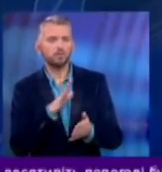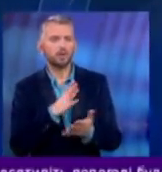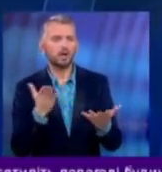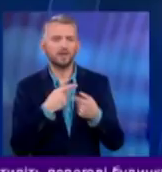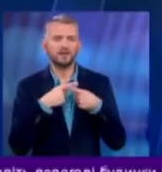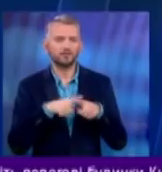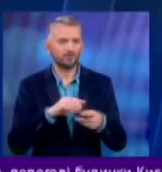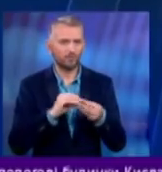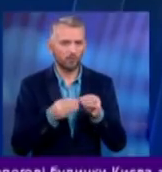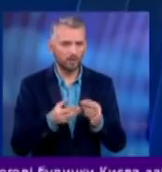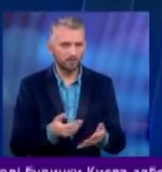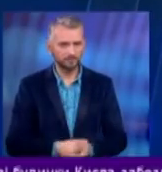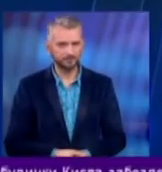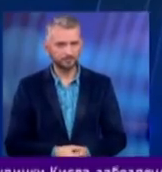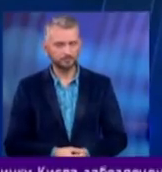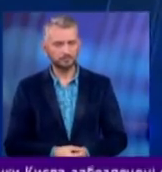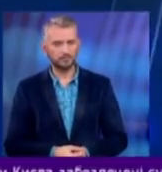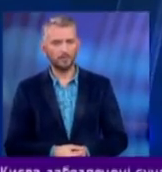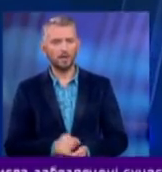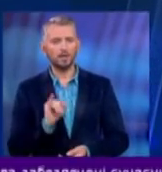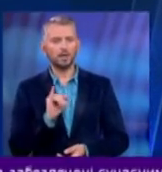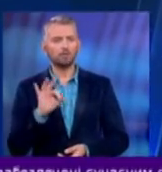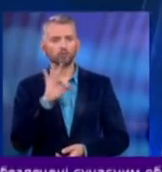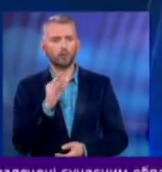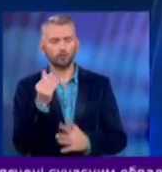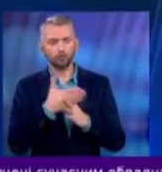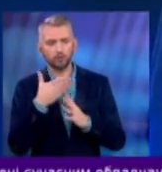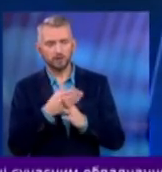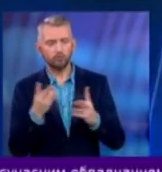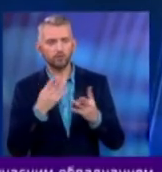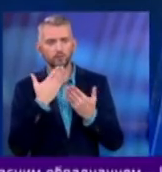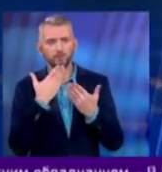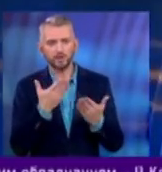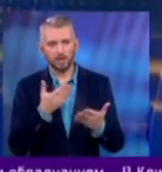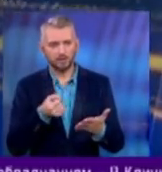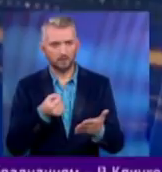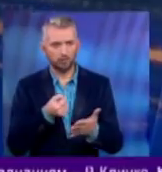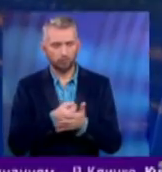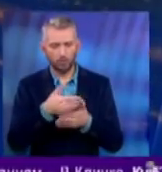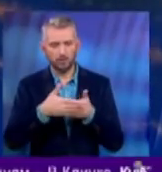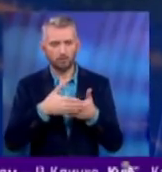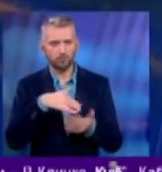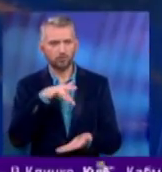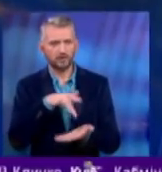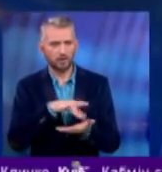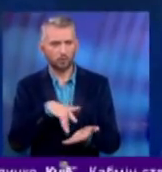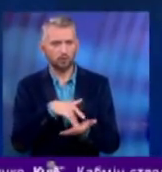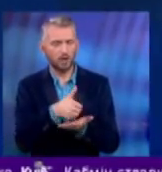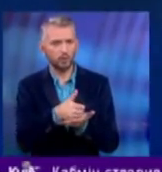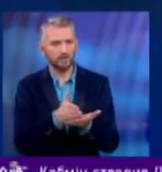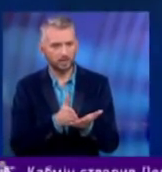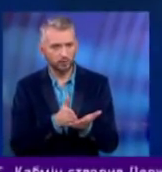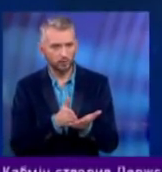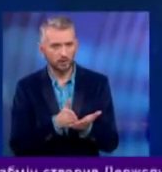технічні проблеми. І стосовно субсидій, потрібно звернутися до найближчого центру комунального